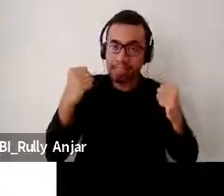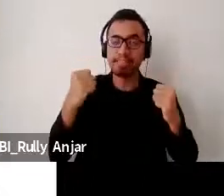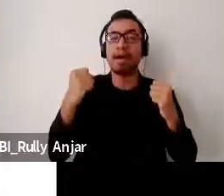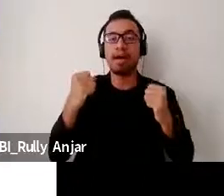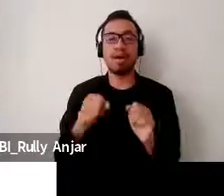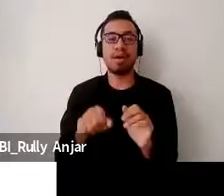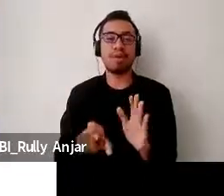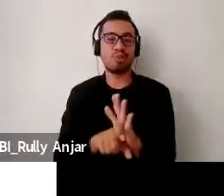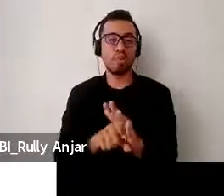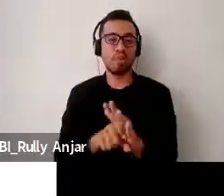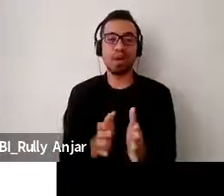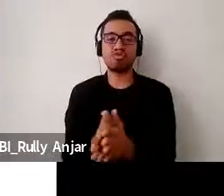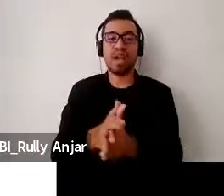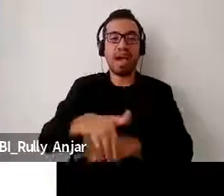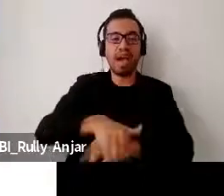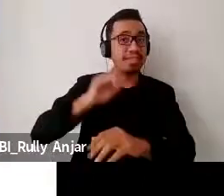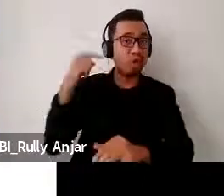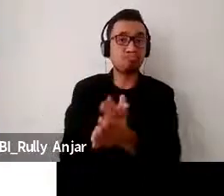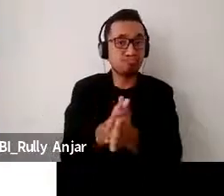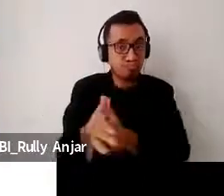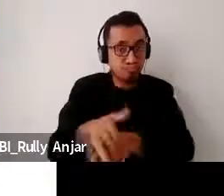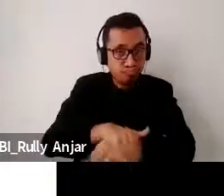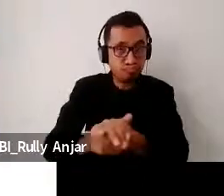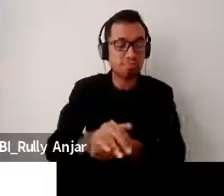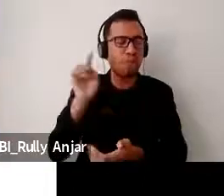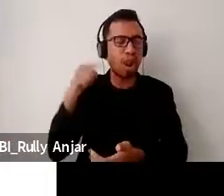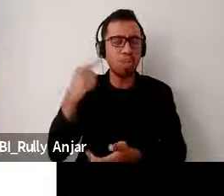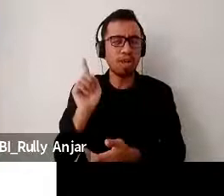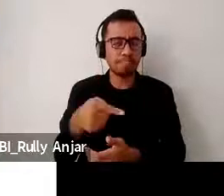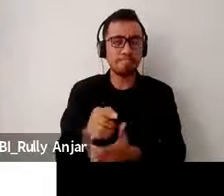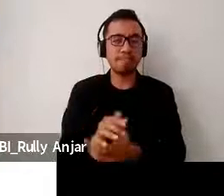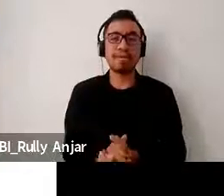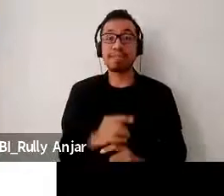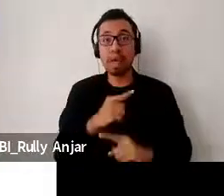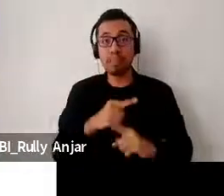dengan orang-orang yang tinggal di daerah di mana